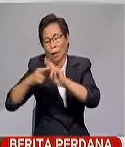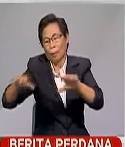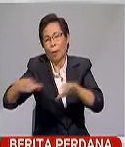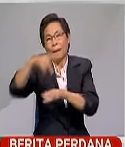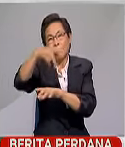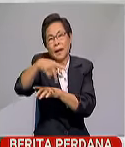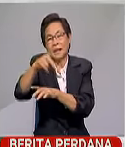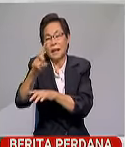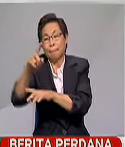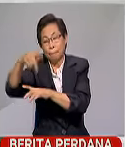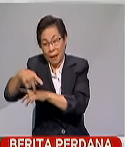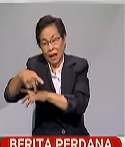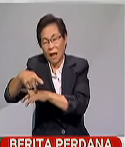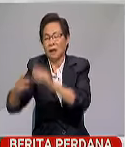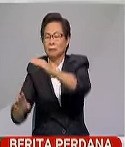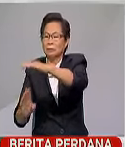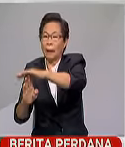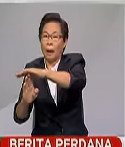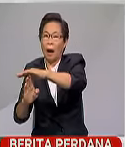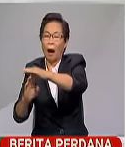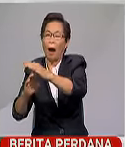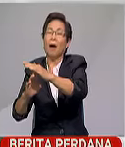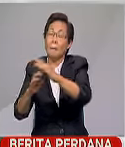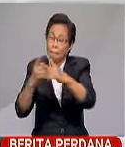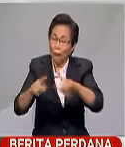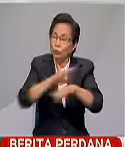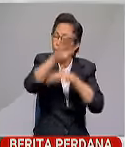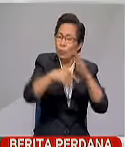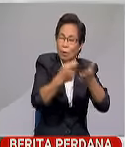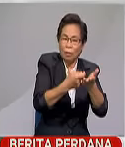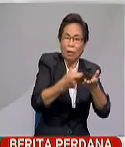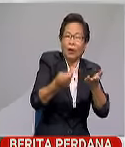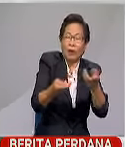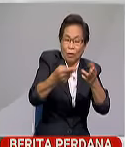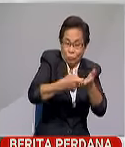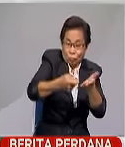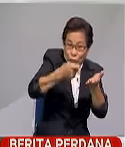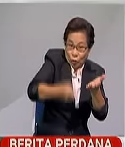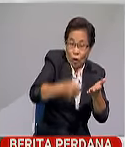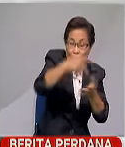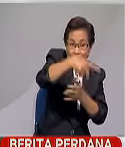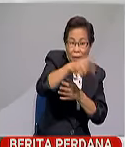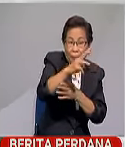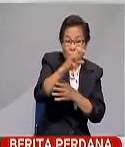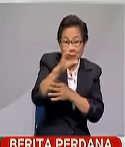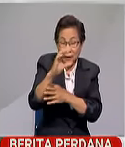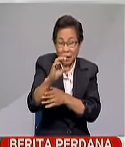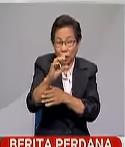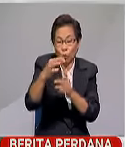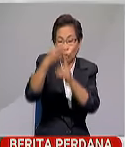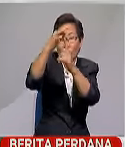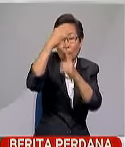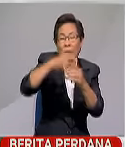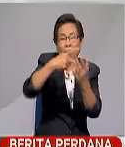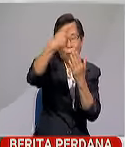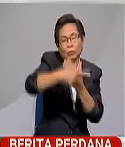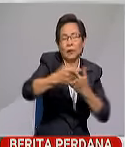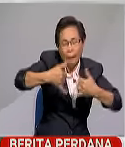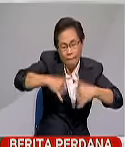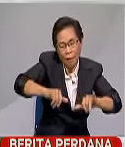projek PDP telah ditamatkan. Namun semua kontrak pakej kerja PWC utama bagi projek ini masih